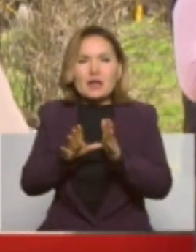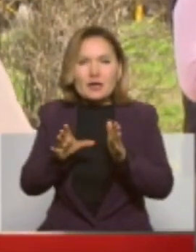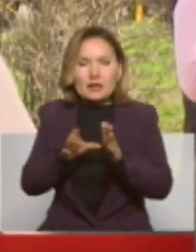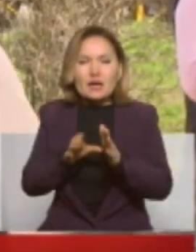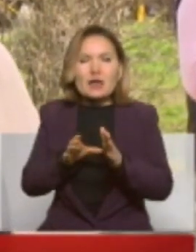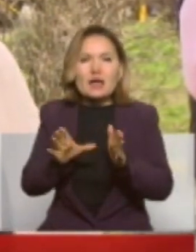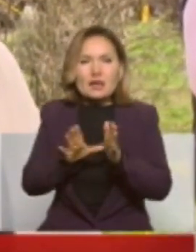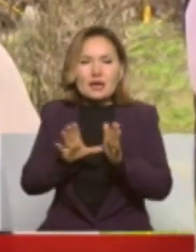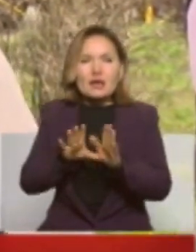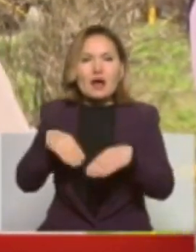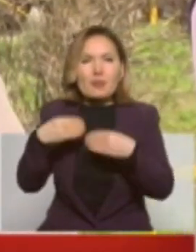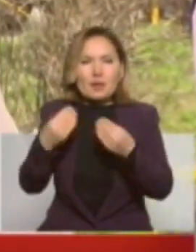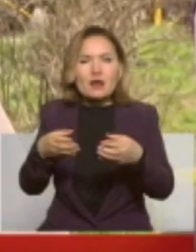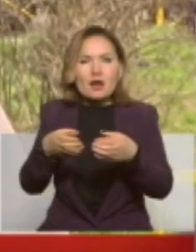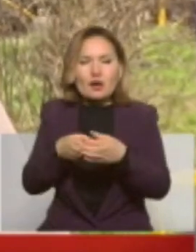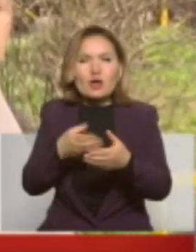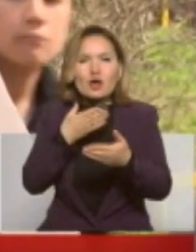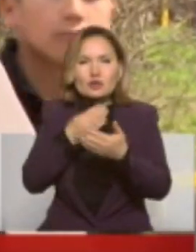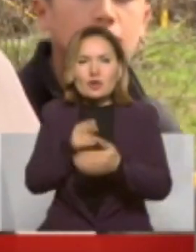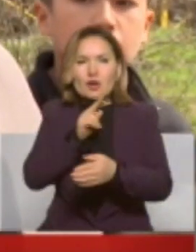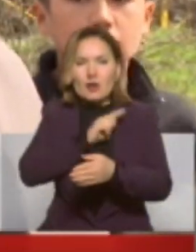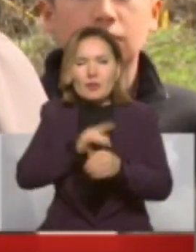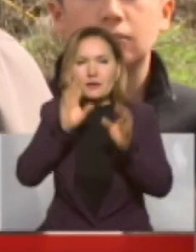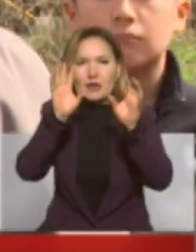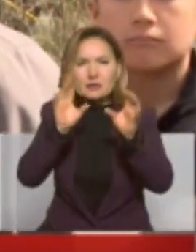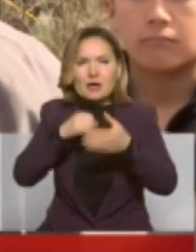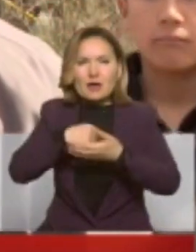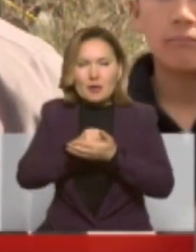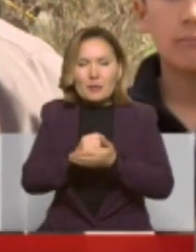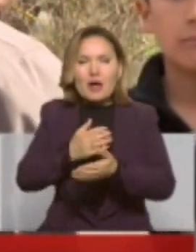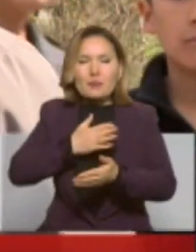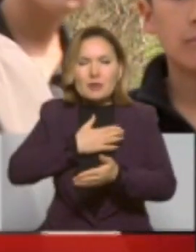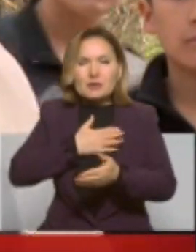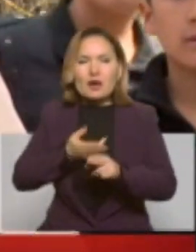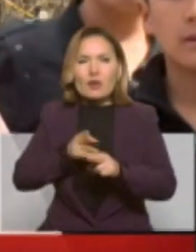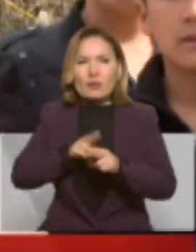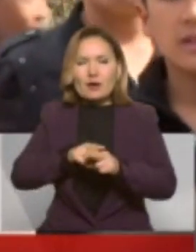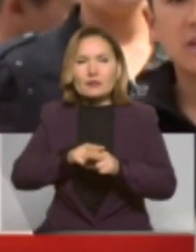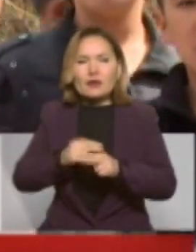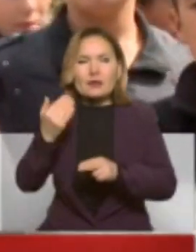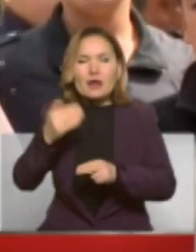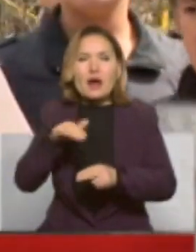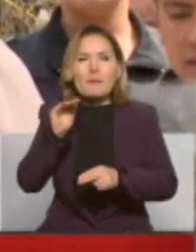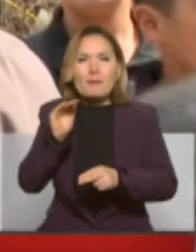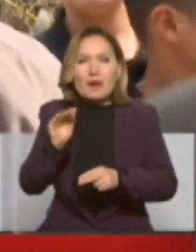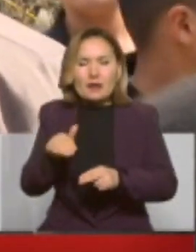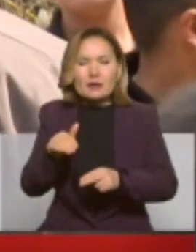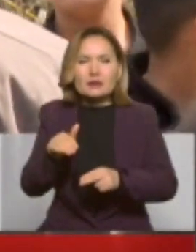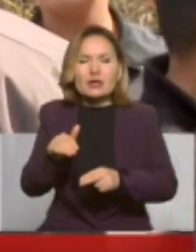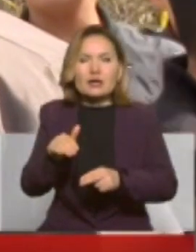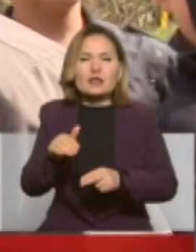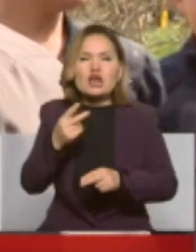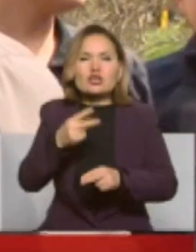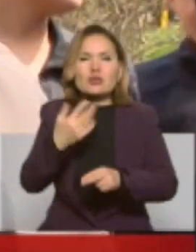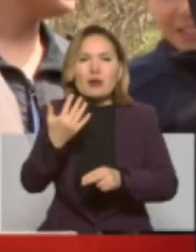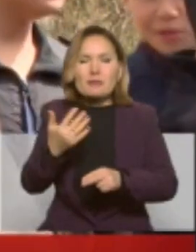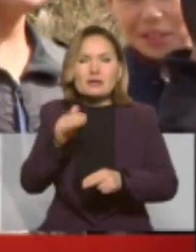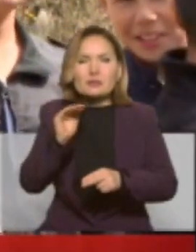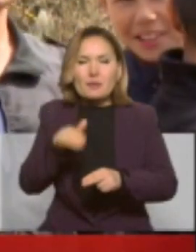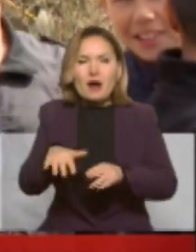беретін мекеме өз міндетін заң мен бекітілген. Біздің алдымызда мына мұндаған 25 мың халықтың